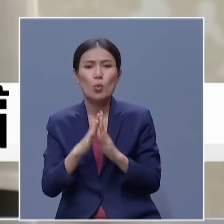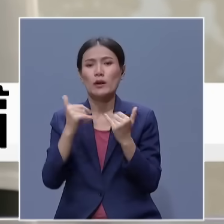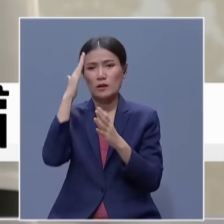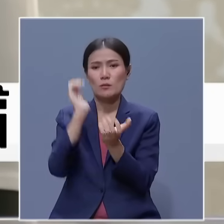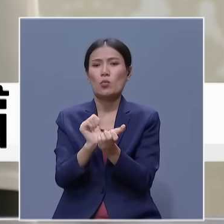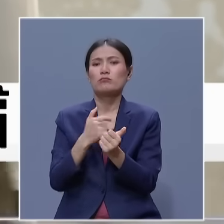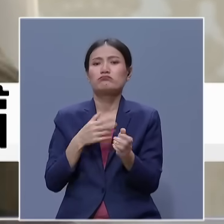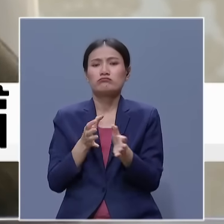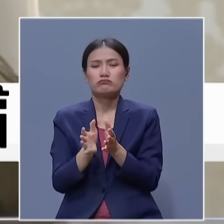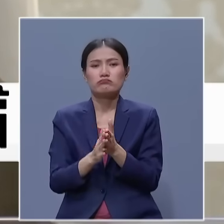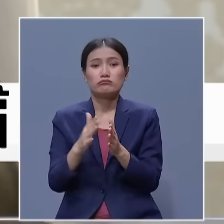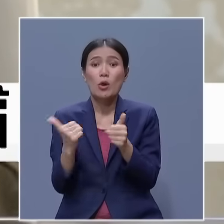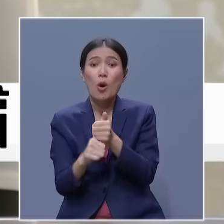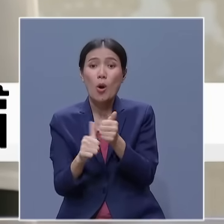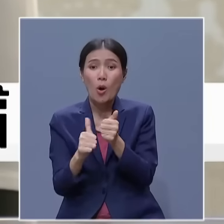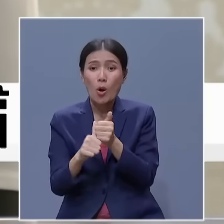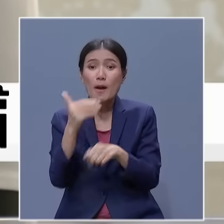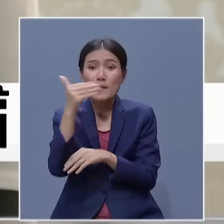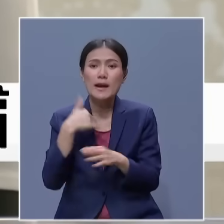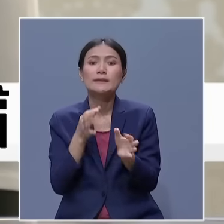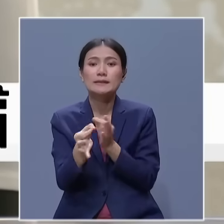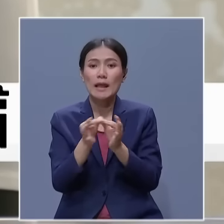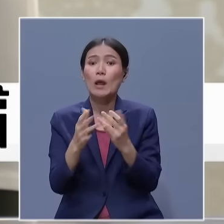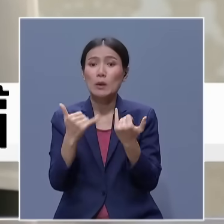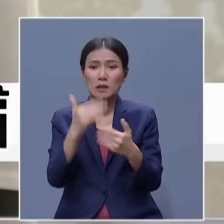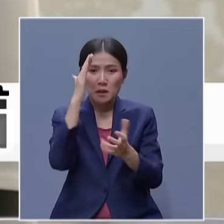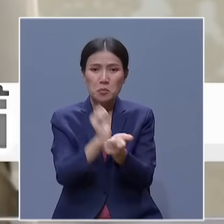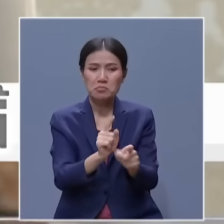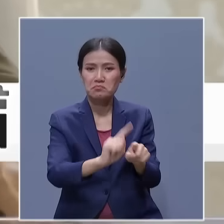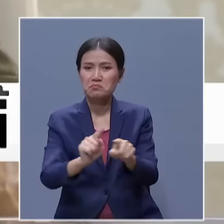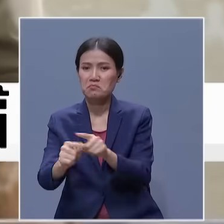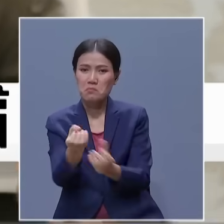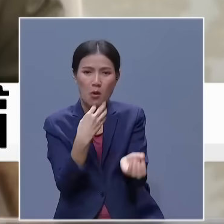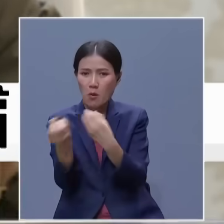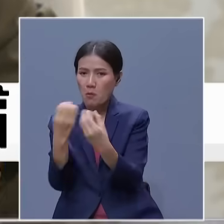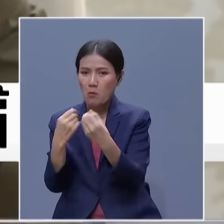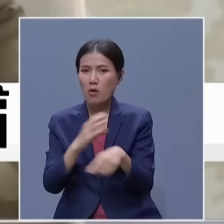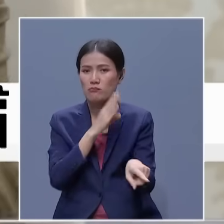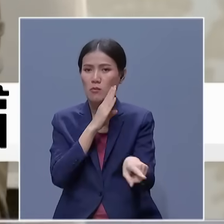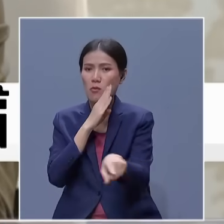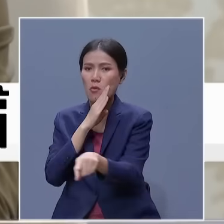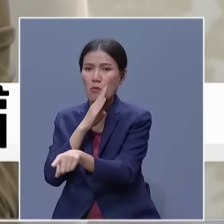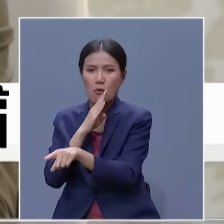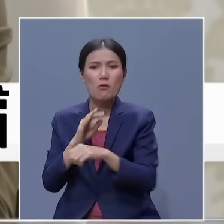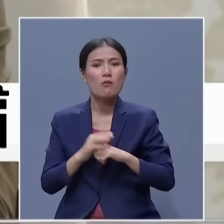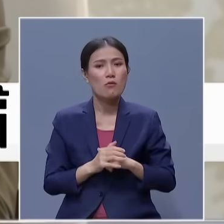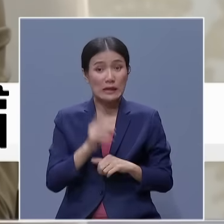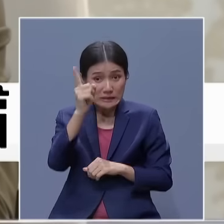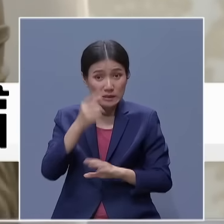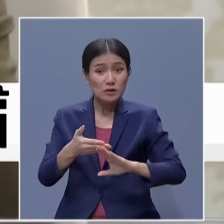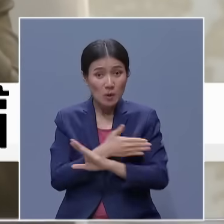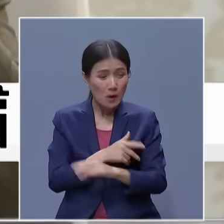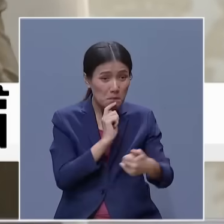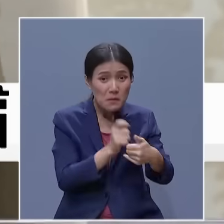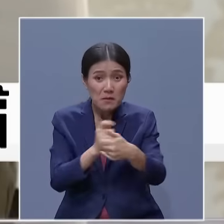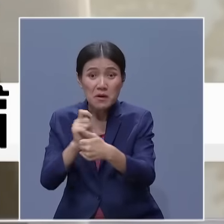ยพบว่าตำรวจหลายนายให้การเท็จนะครับเดิมทีที่สอบปากคำตำรวจในงานบอกว่าไ